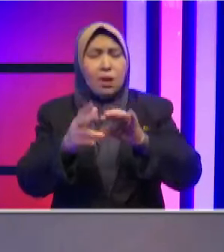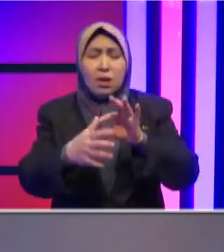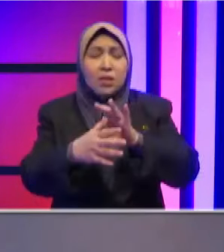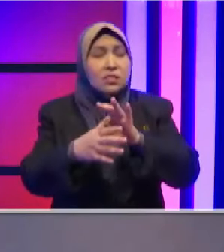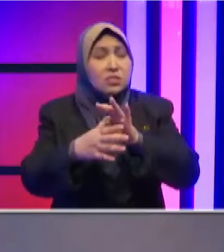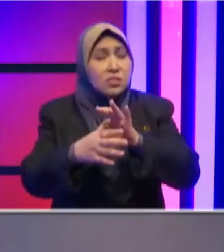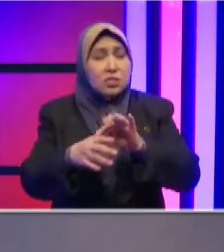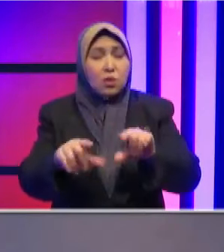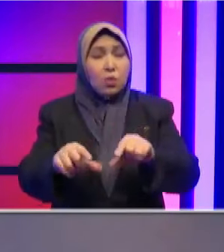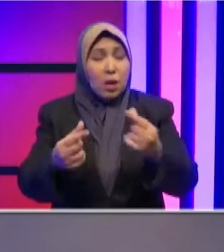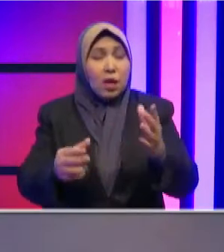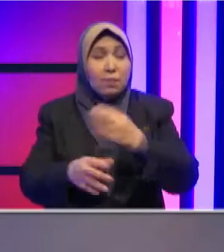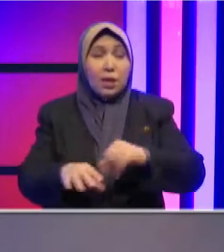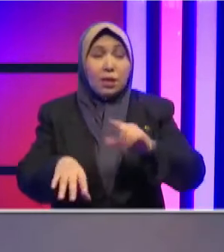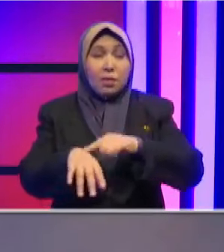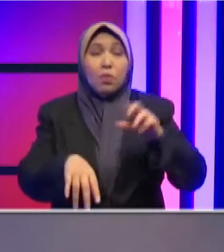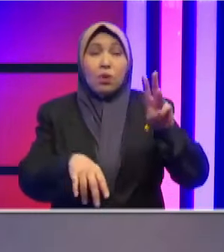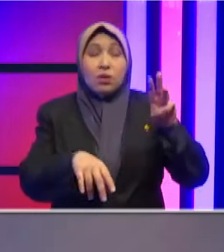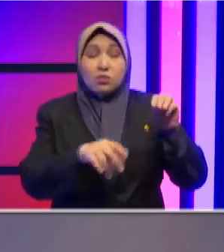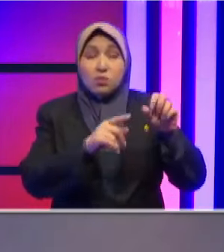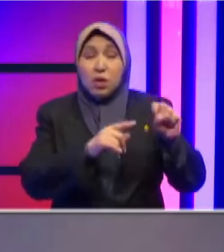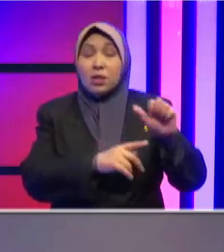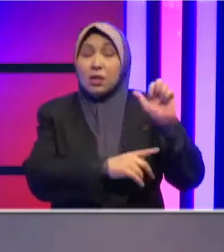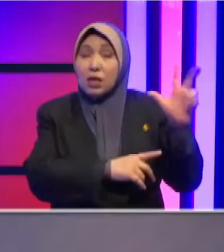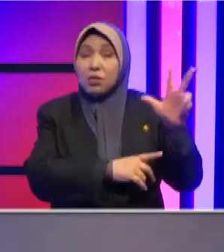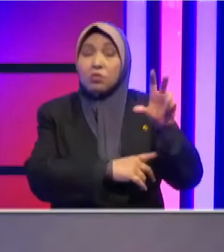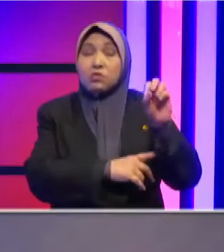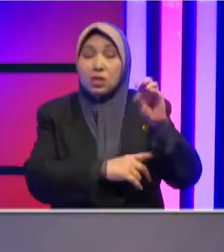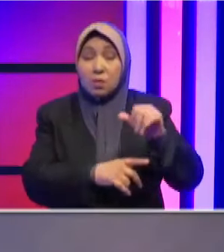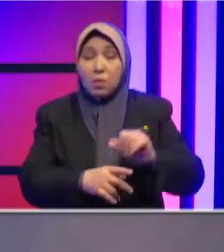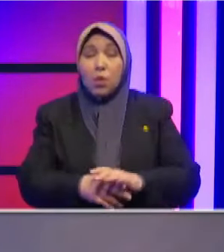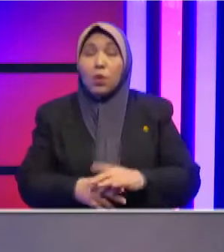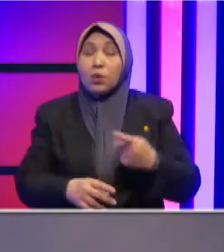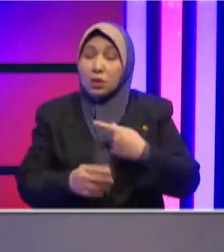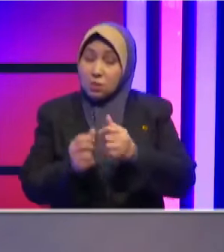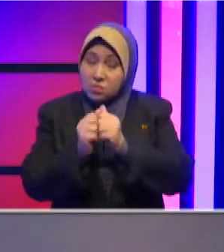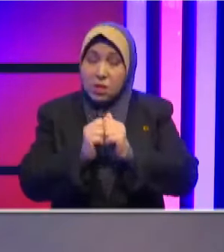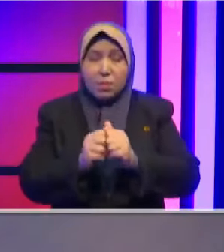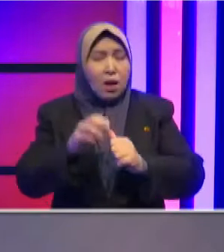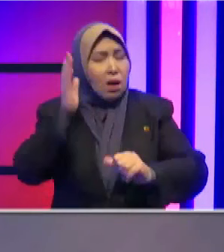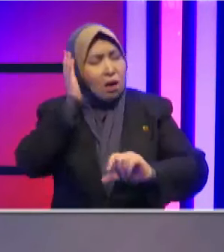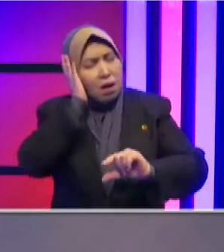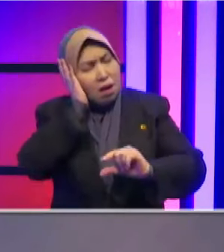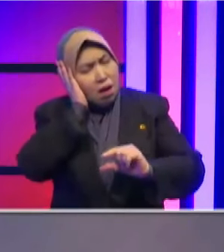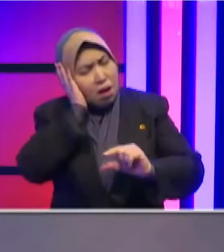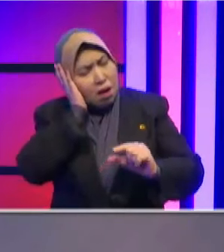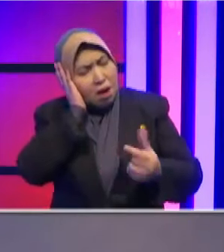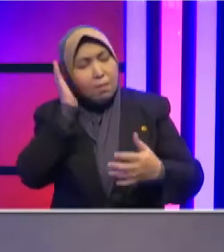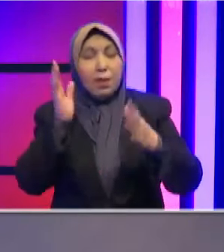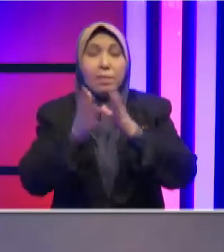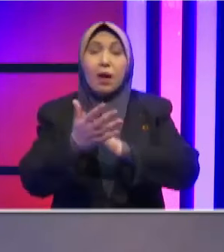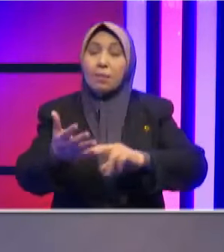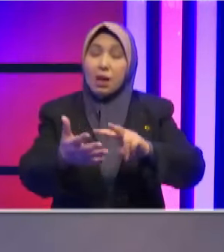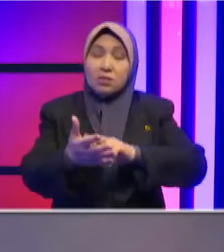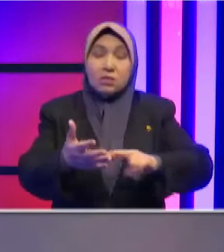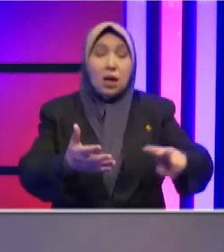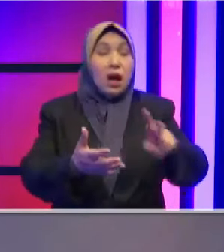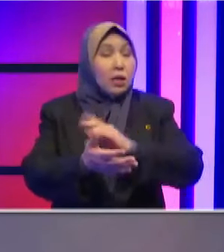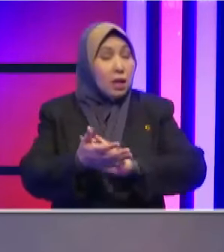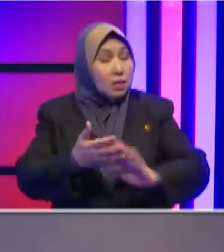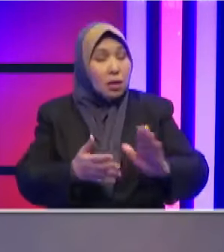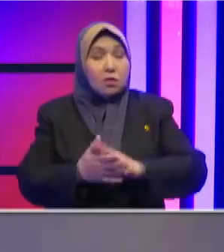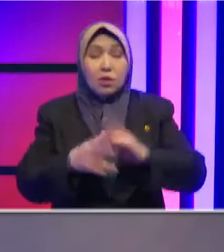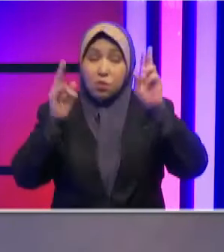padamu surat 330 sama-sama oleh kita ingin memperdengarkan bacaan yang akan dipimpin oleh